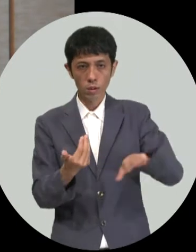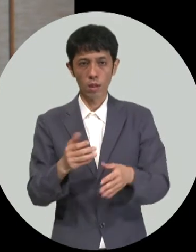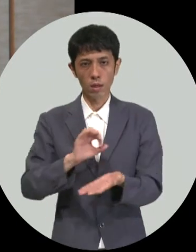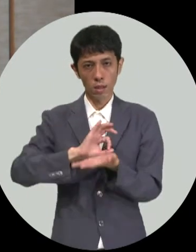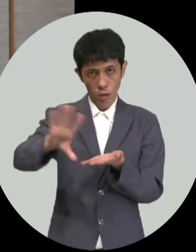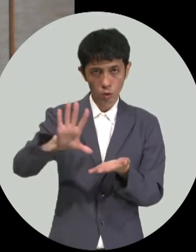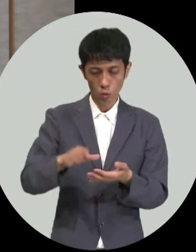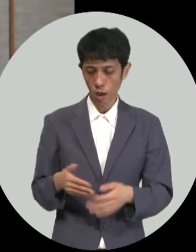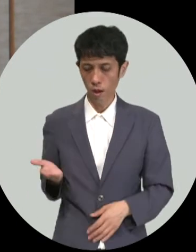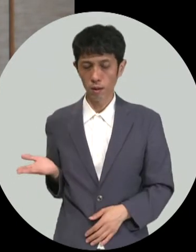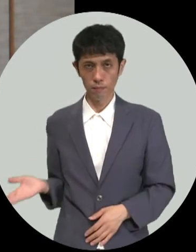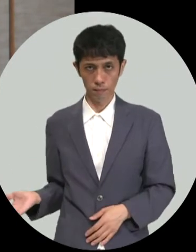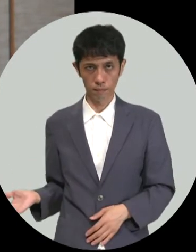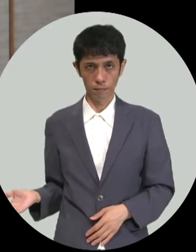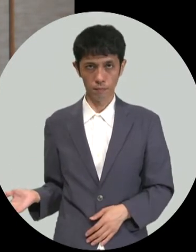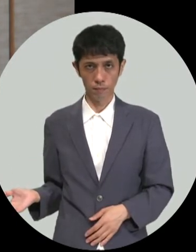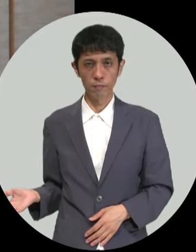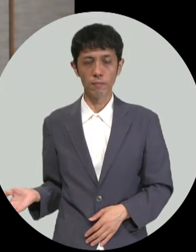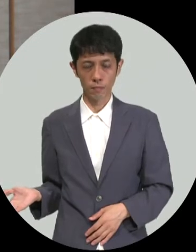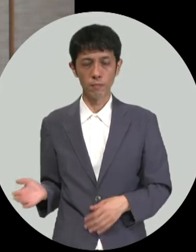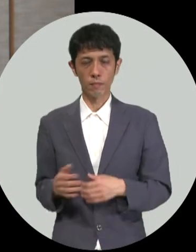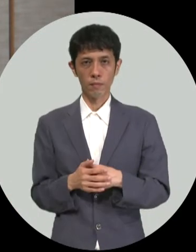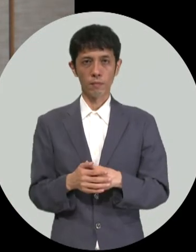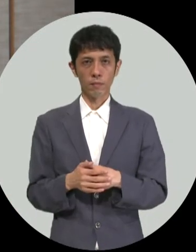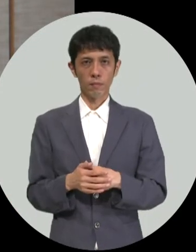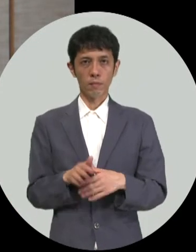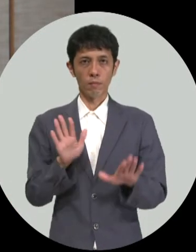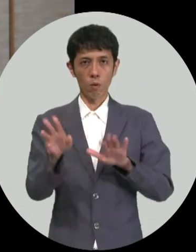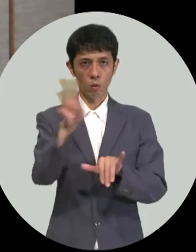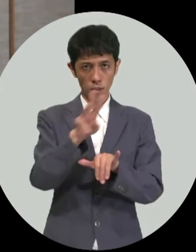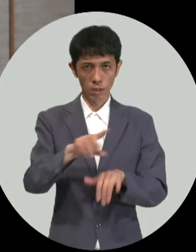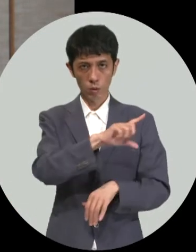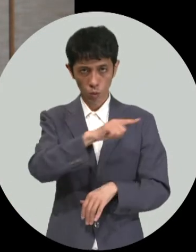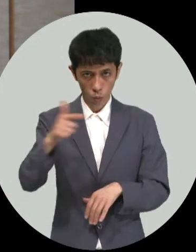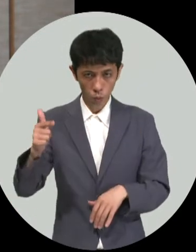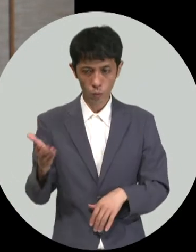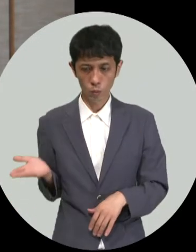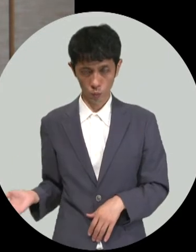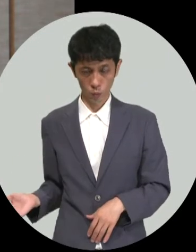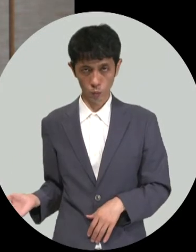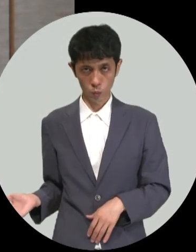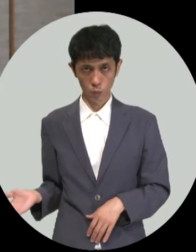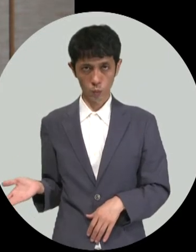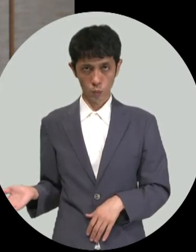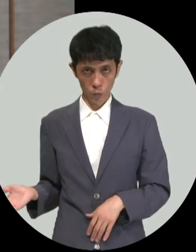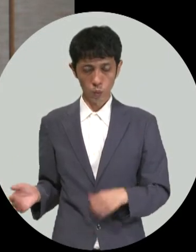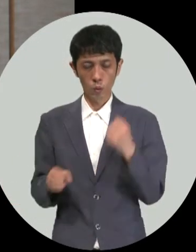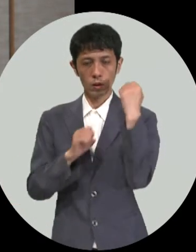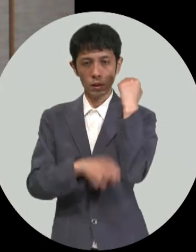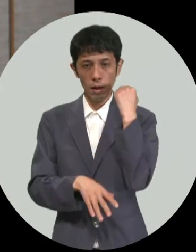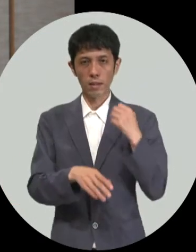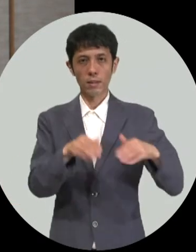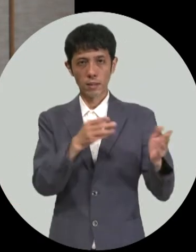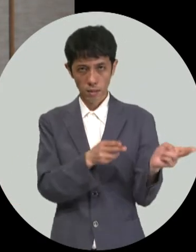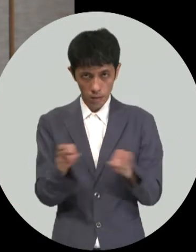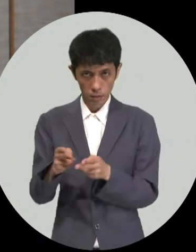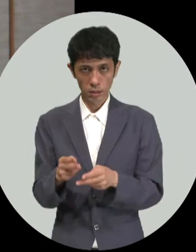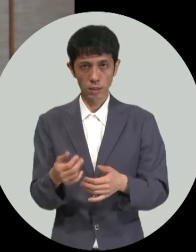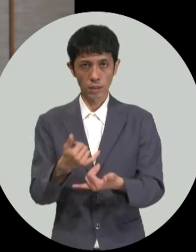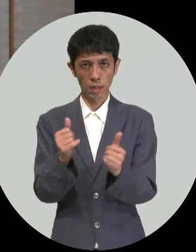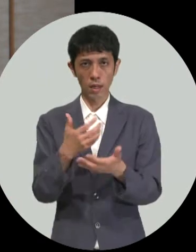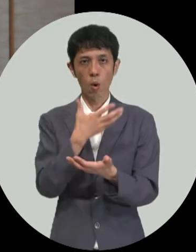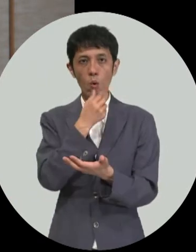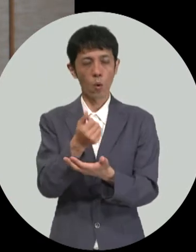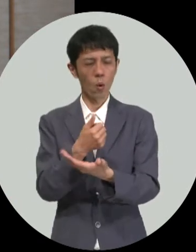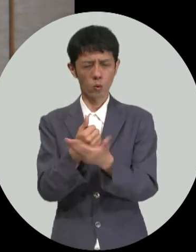約9055億円で、防災減災、国土強靭化のための基盤整備や社会保障関係費の増等